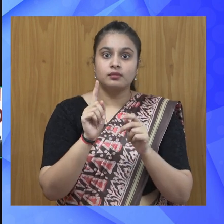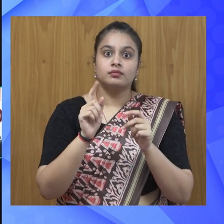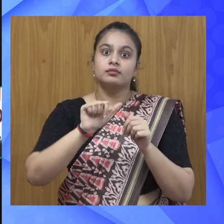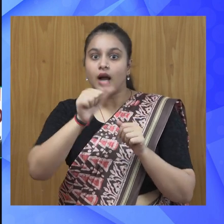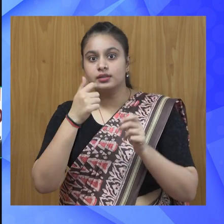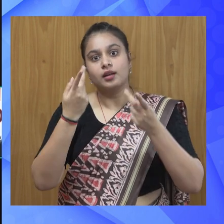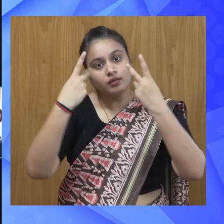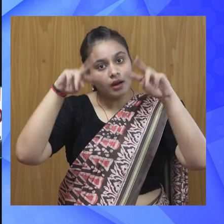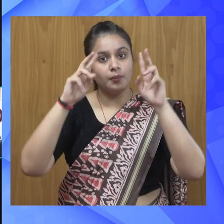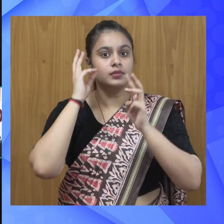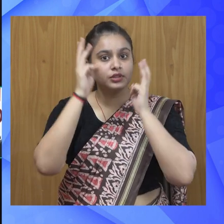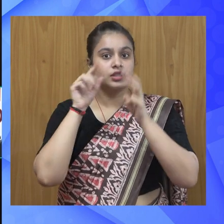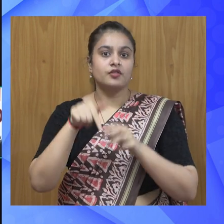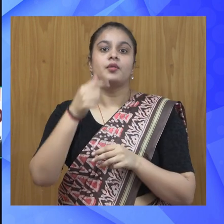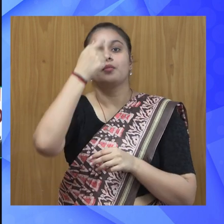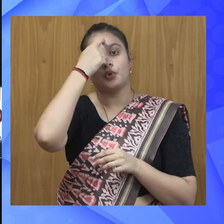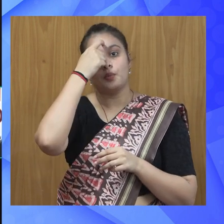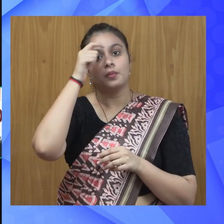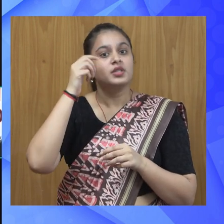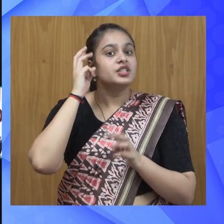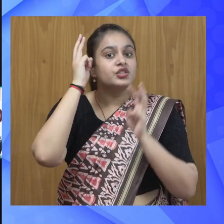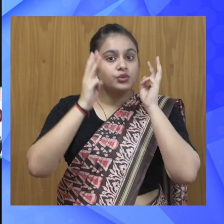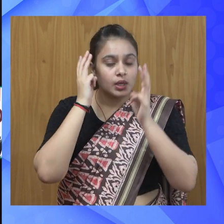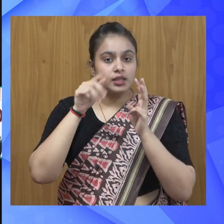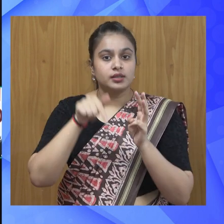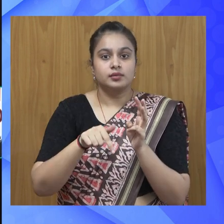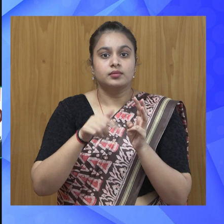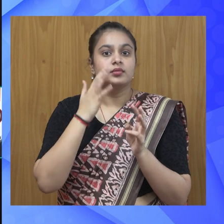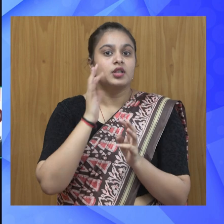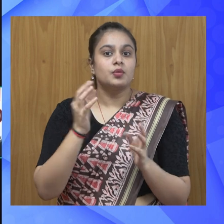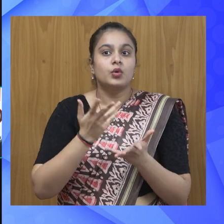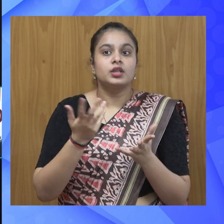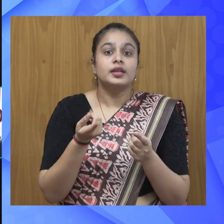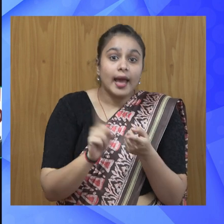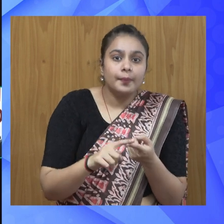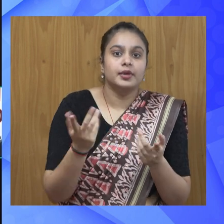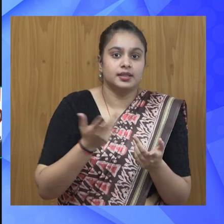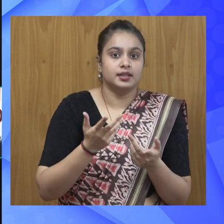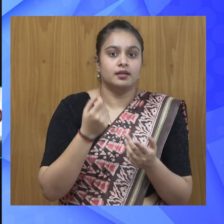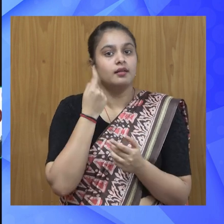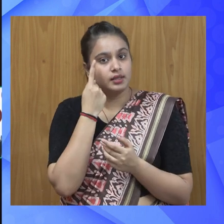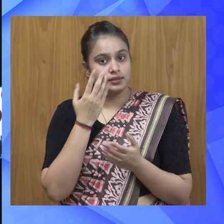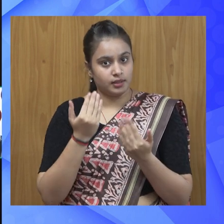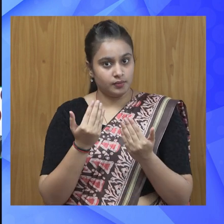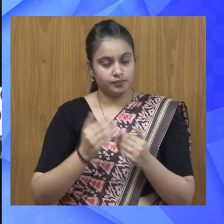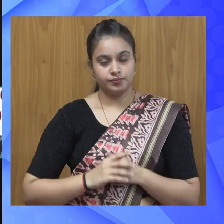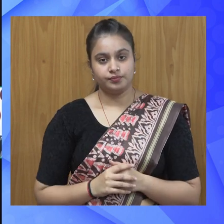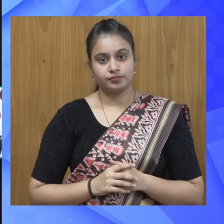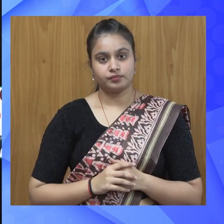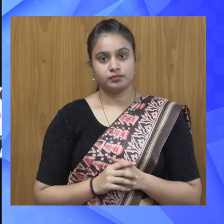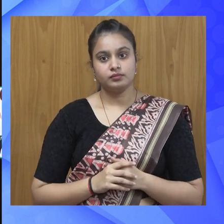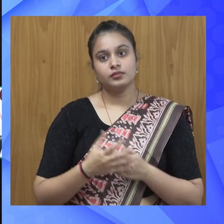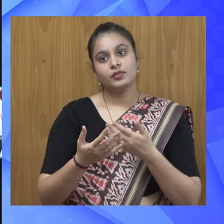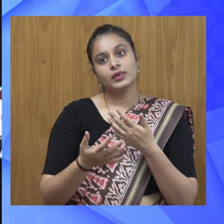है। लेकिन स्ट्रेस में इम्पोर्टेंट तनाव में होता क्या है ये समझना बहुत जरूरी है। कहने का मतलब हम